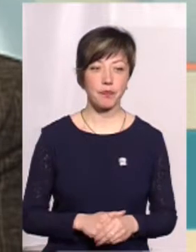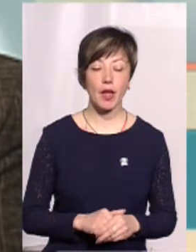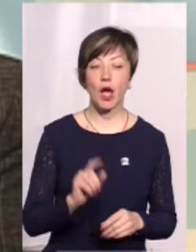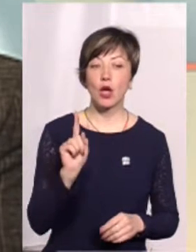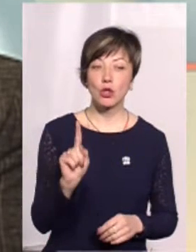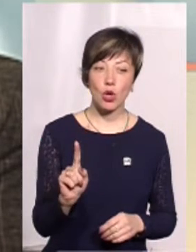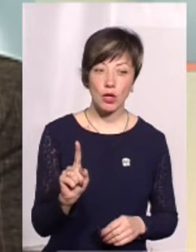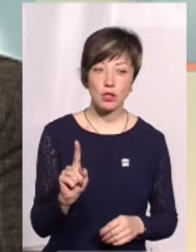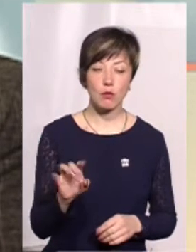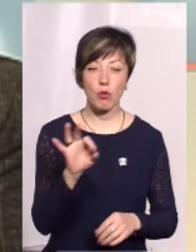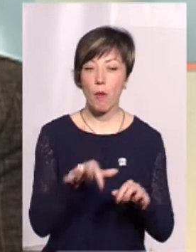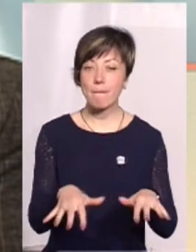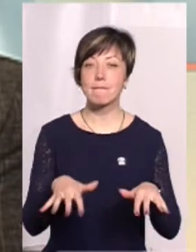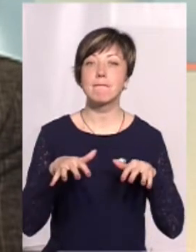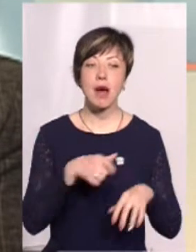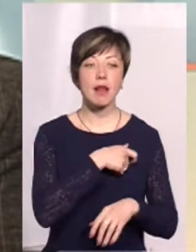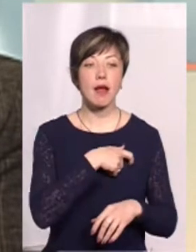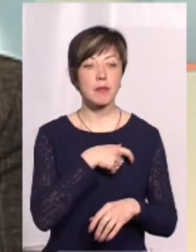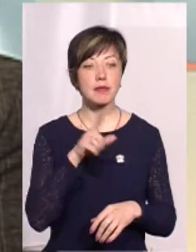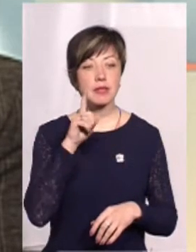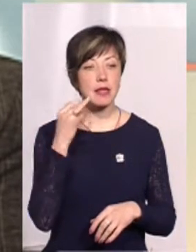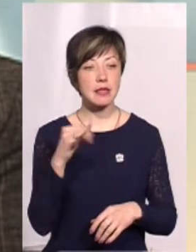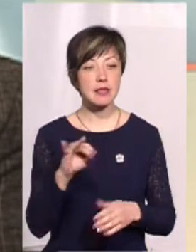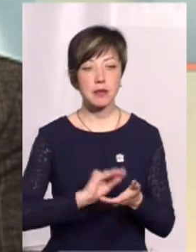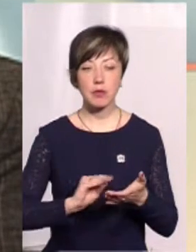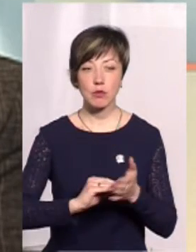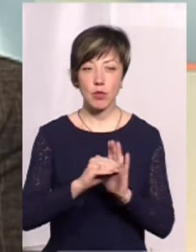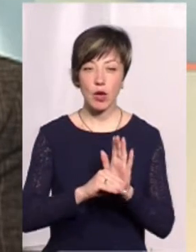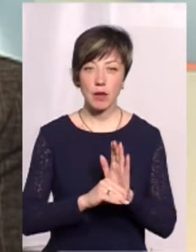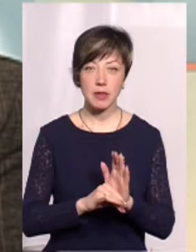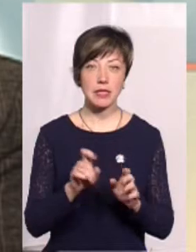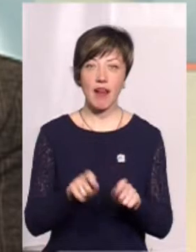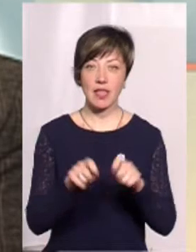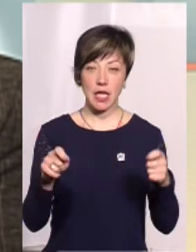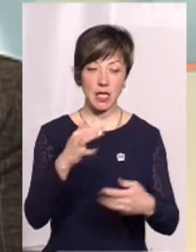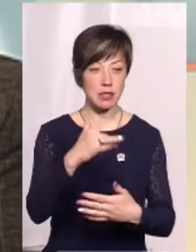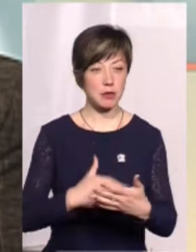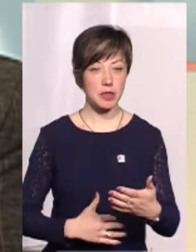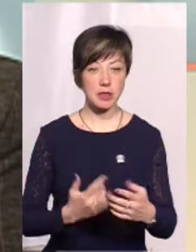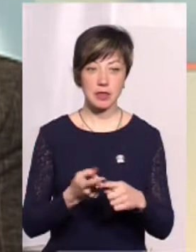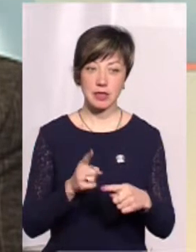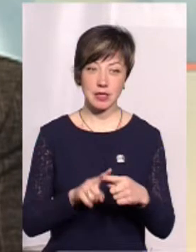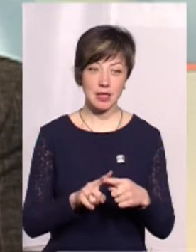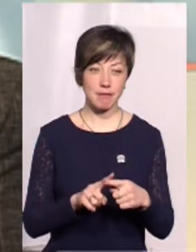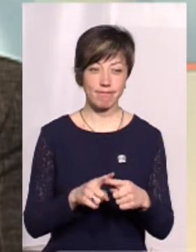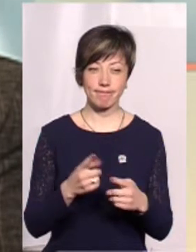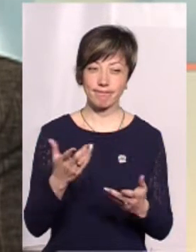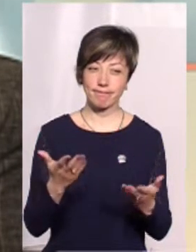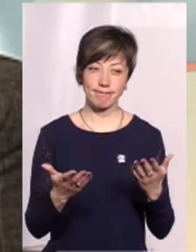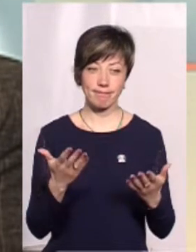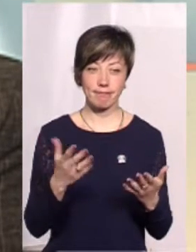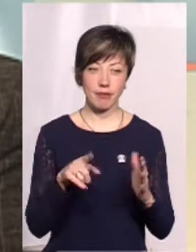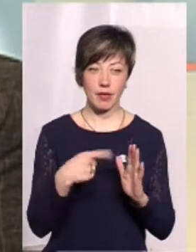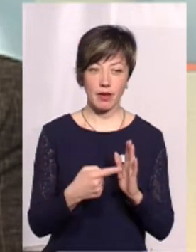До речі, стосовно парламенту, в Зеленського написано в програмі, що він за відкриті списки, а ми знаємо, що це досить таке контроверсійне